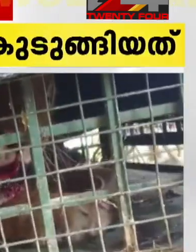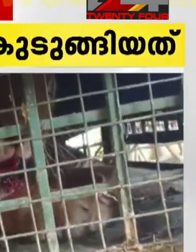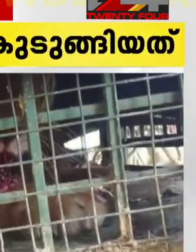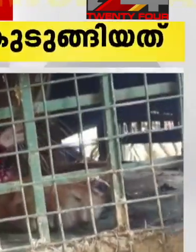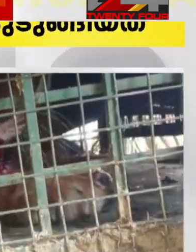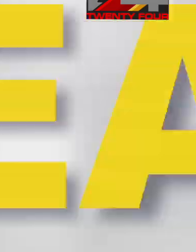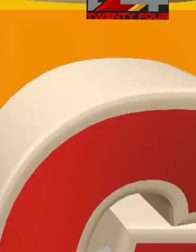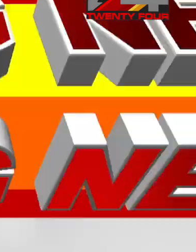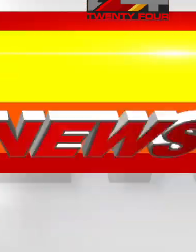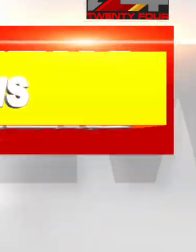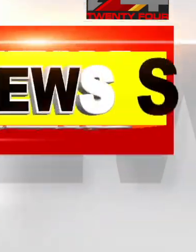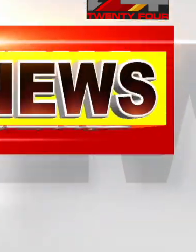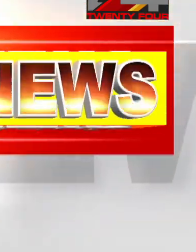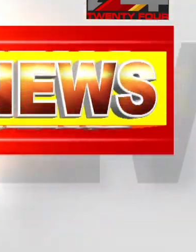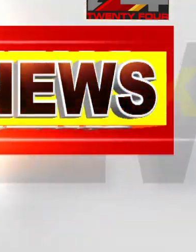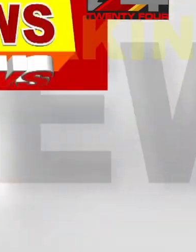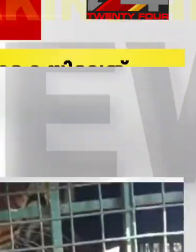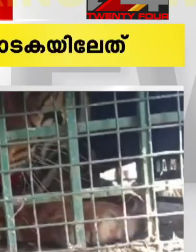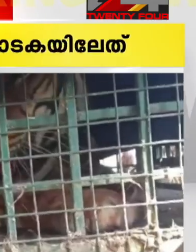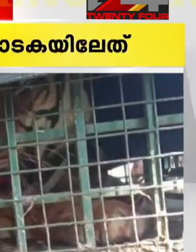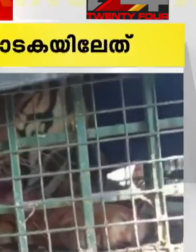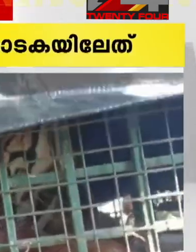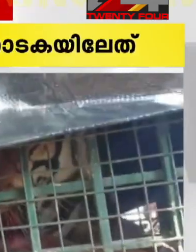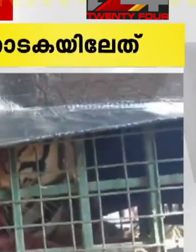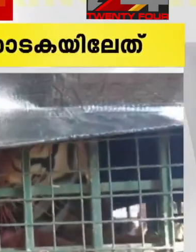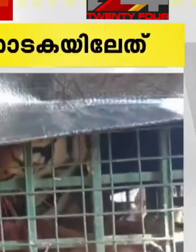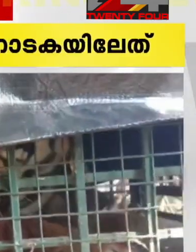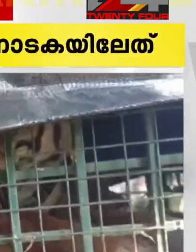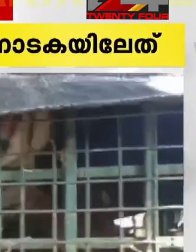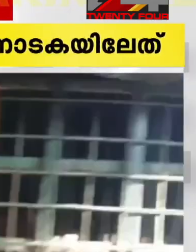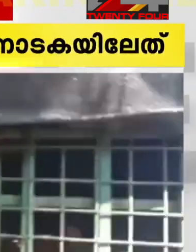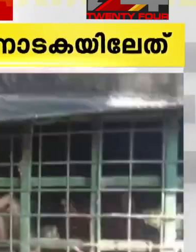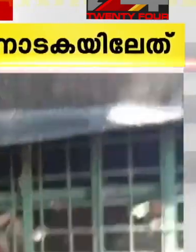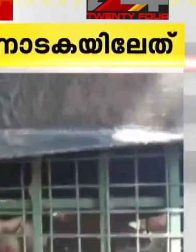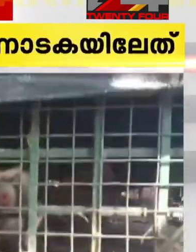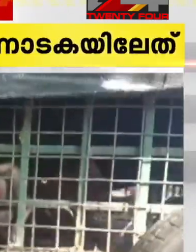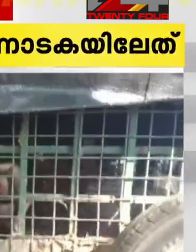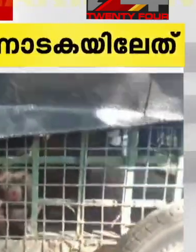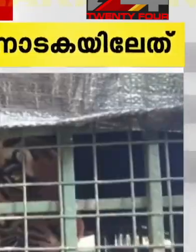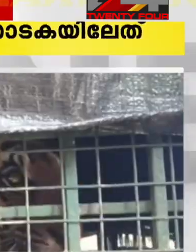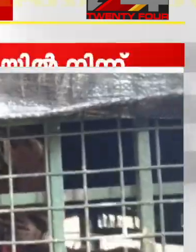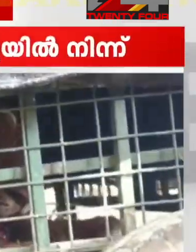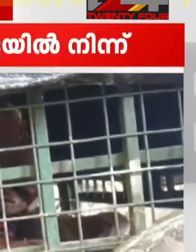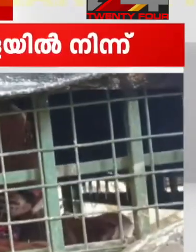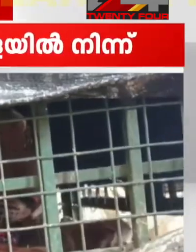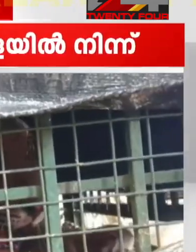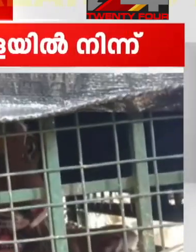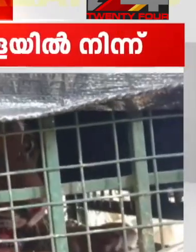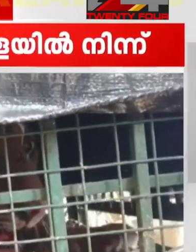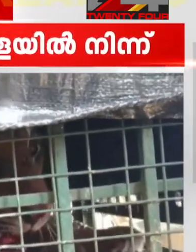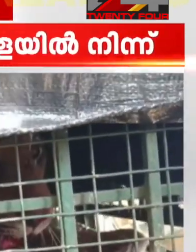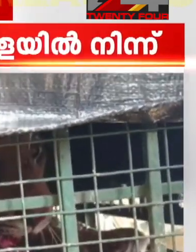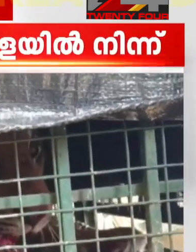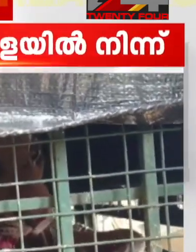കടുവയാണ്, ആൺകടുവയാണ് ഇതെന്ന് വനം വകുപ്പ് സ്ഥിരീകരിച്ചിട്ടുണ്ട്. ഇന്ന് രാവിലെ 10 മണിയോടുകൂടിയായിരുന്നു ഈ കടുവയെ കൂട്ടിലകപ്പെട്ട നിലയിൽ